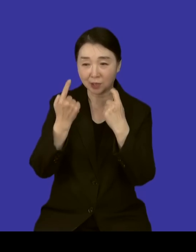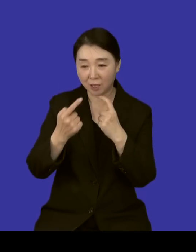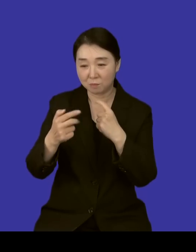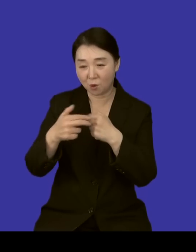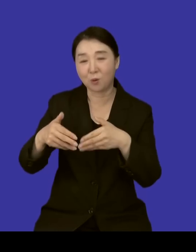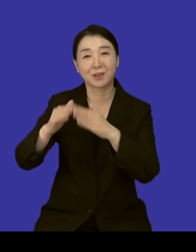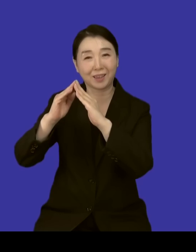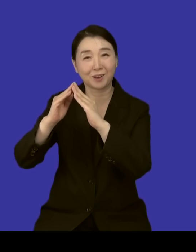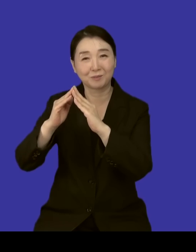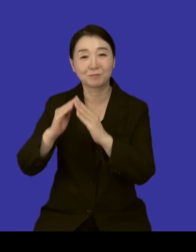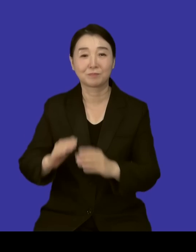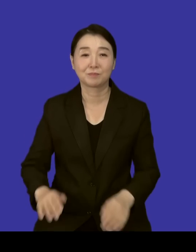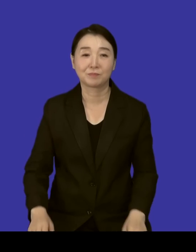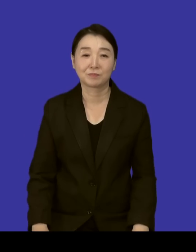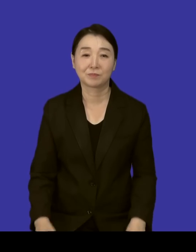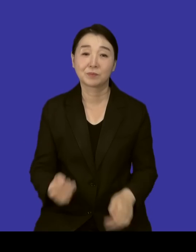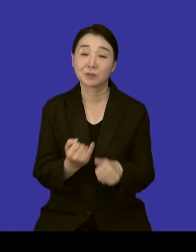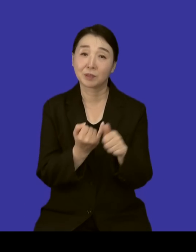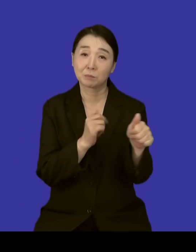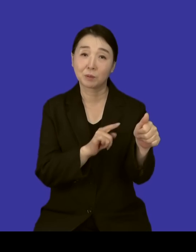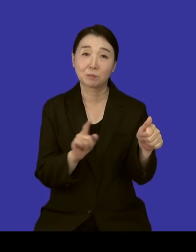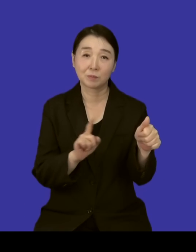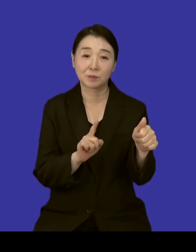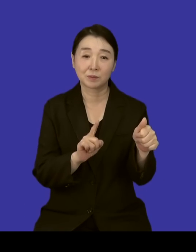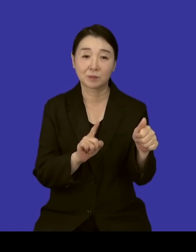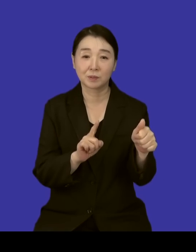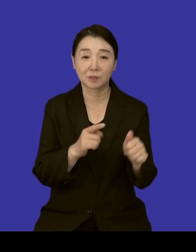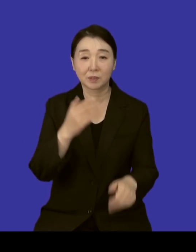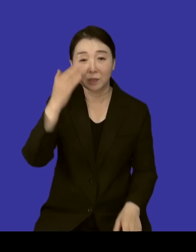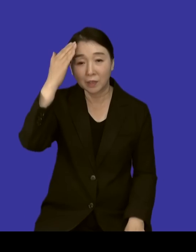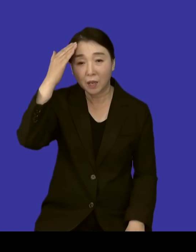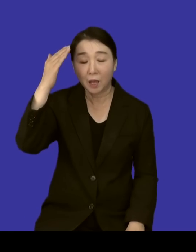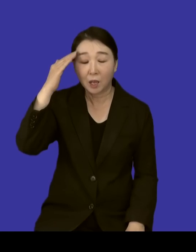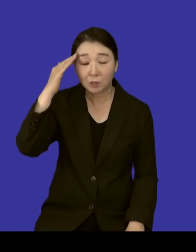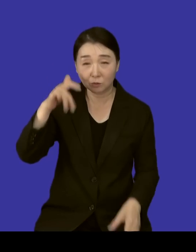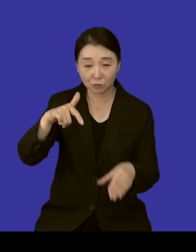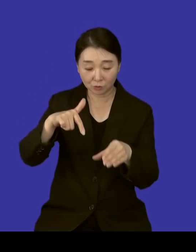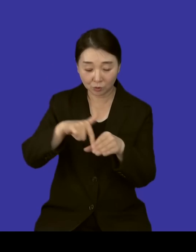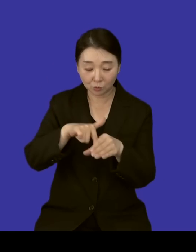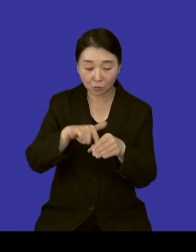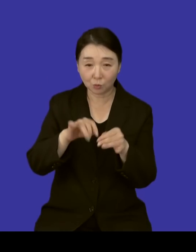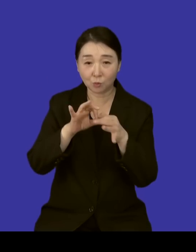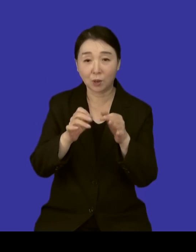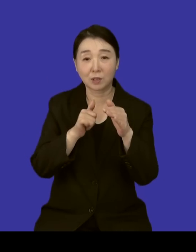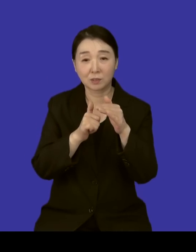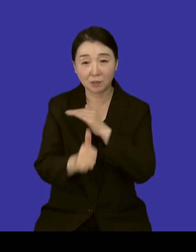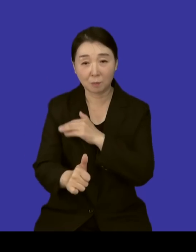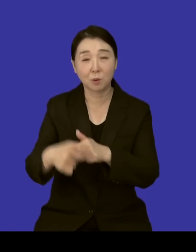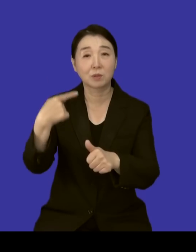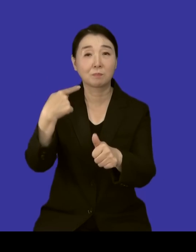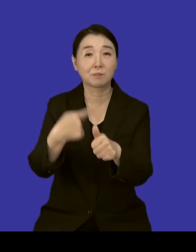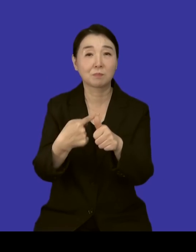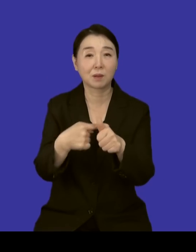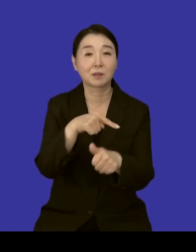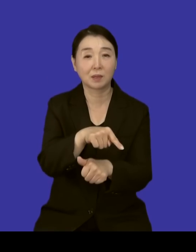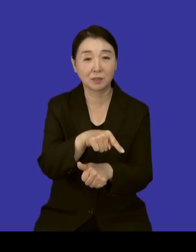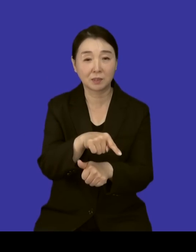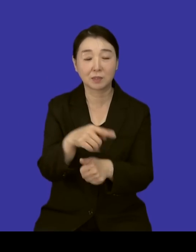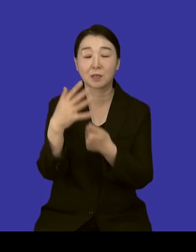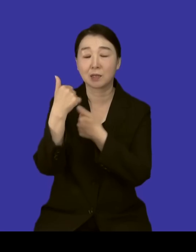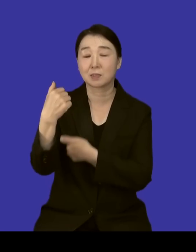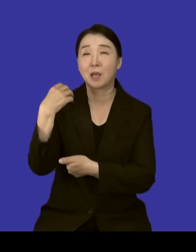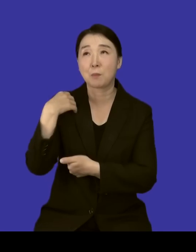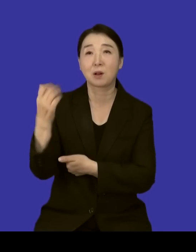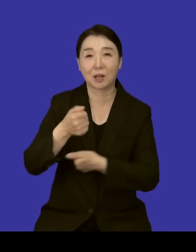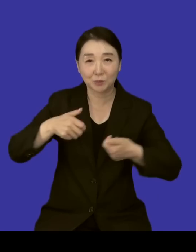예. 그런데 이 남편은요. 한국의 기독교계를 대표해서 비판해야 되는 사명을 띠고 이